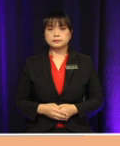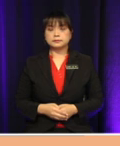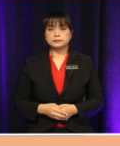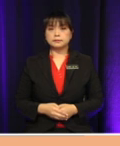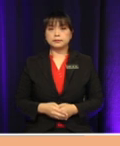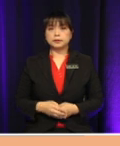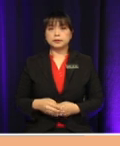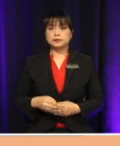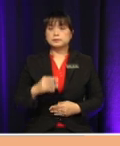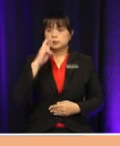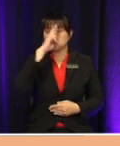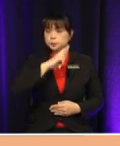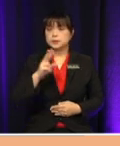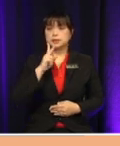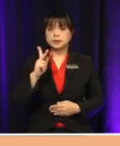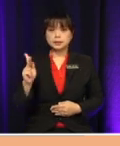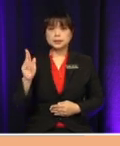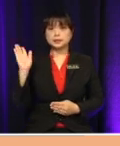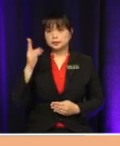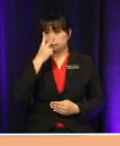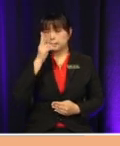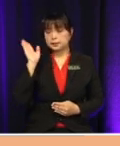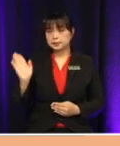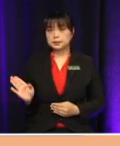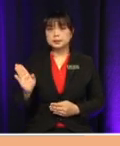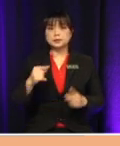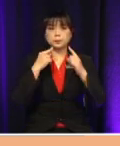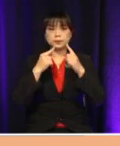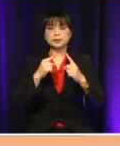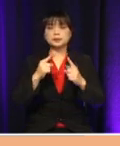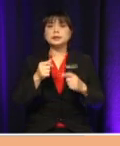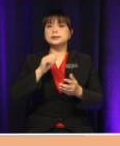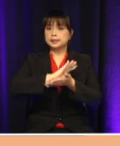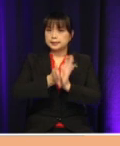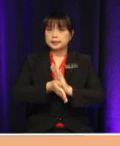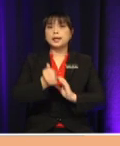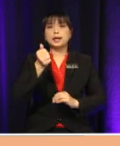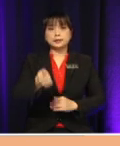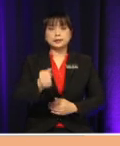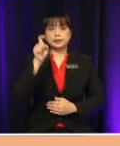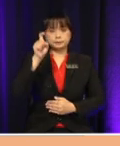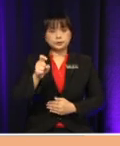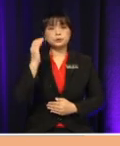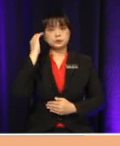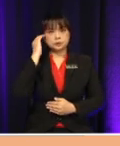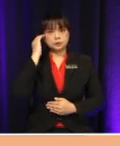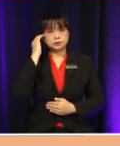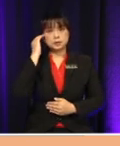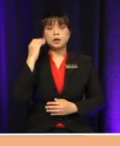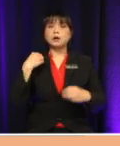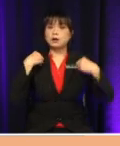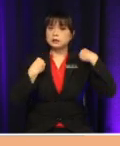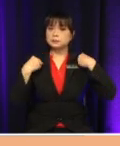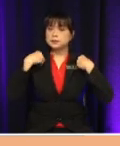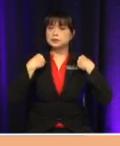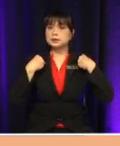organisme eukarion so anda perlu tahu Apa itu organisme eukariot organisme eukariot